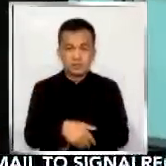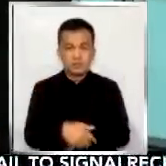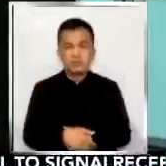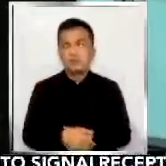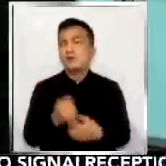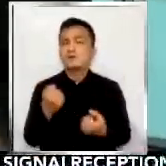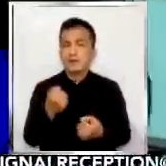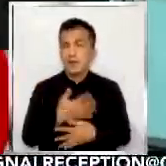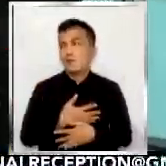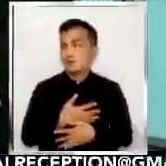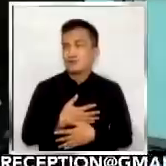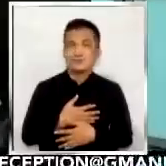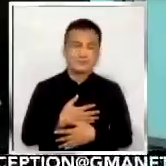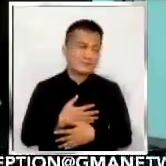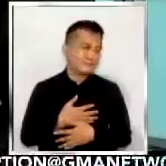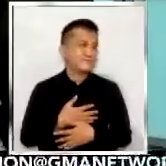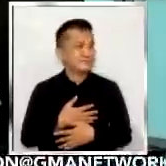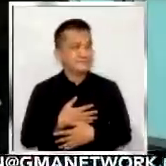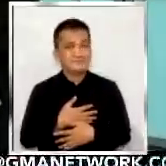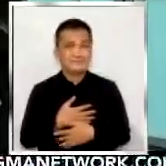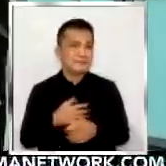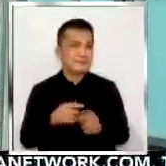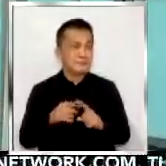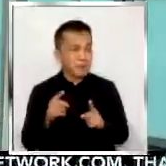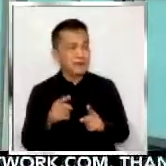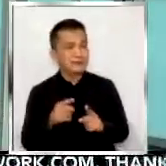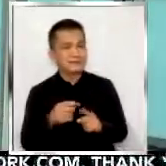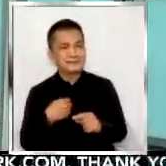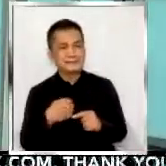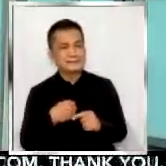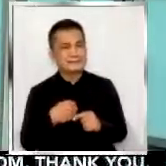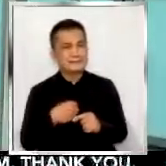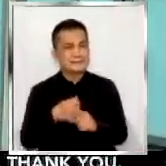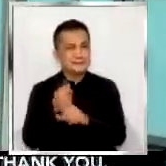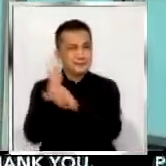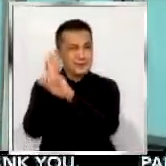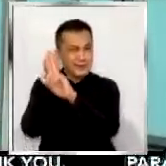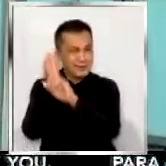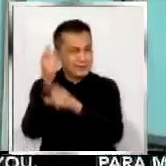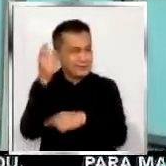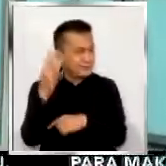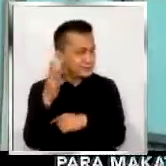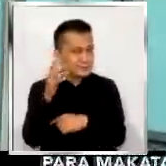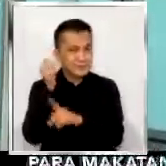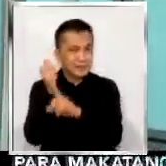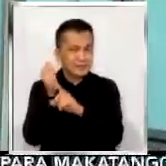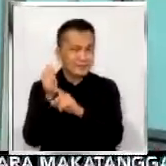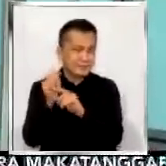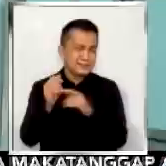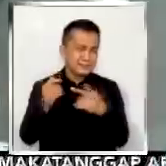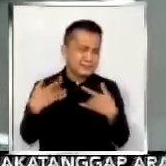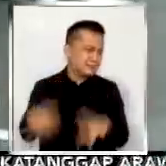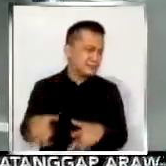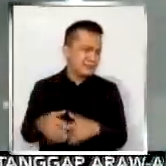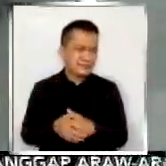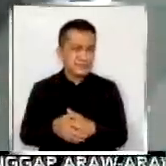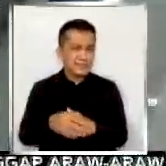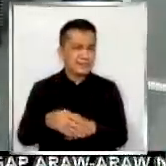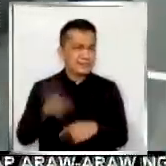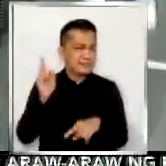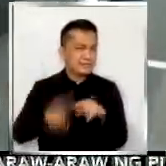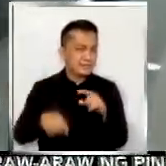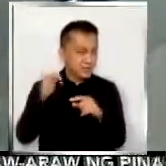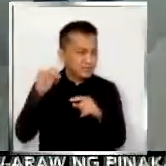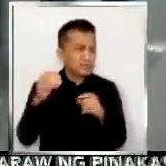ang sa taas na lang po ang bahala po kung ano talaga. Kasi hindi natin maiiwasan ma'am, isa lamin natin makasalubong. Ang magpinsang